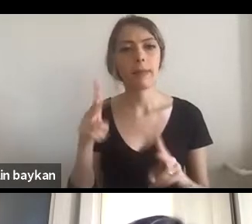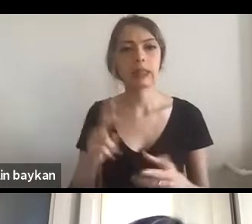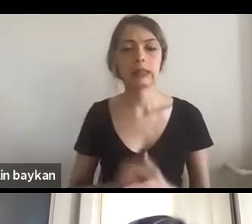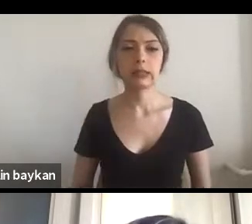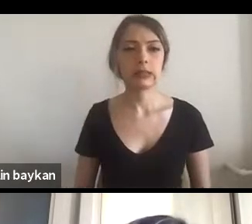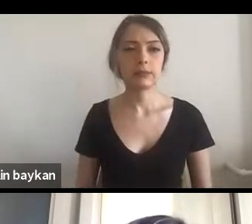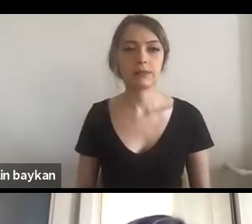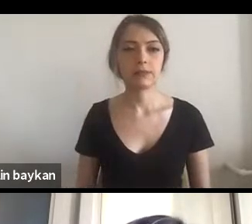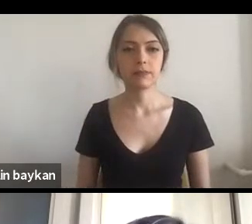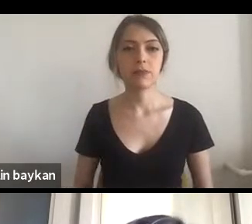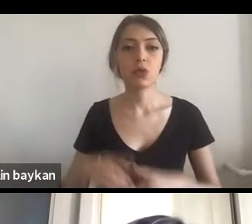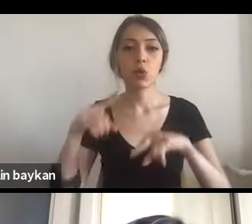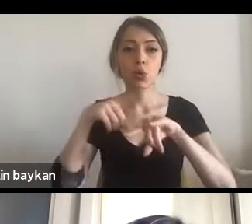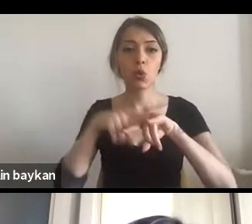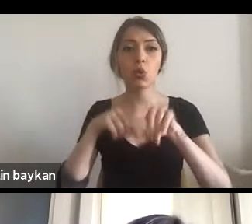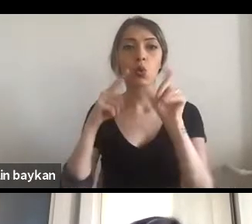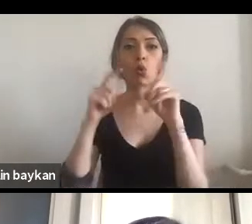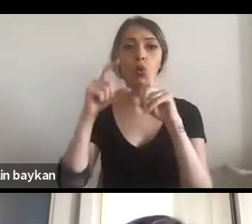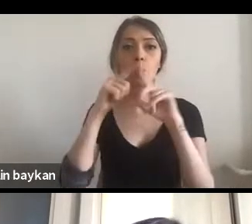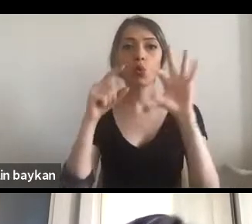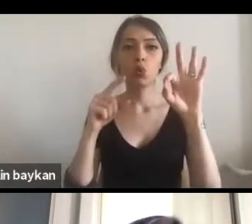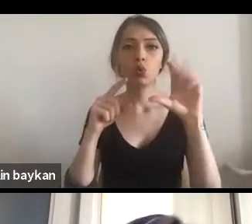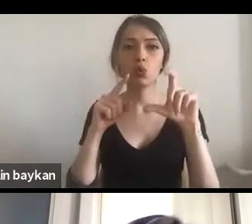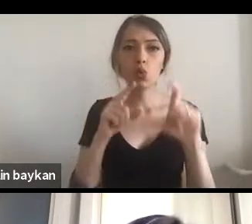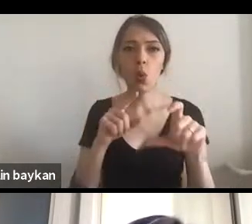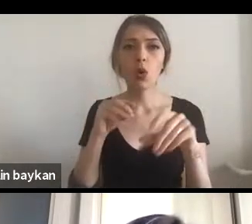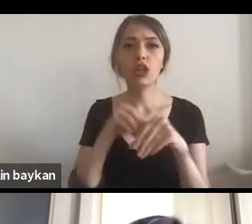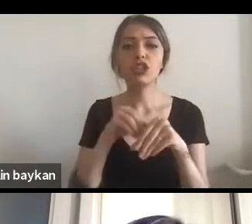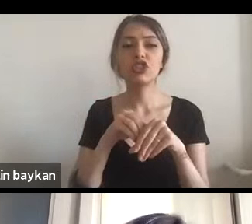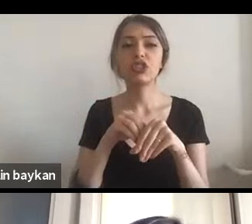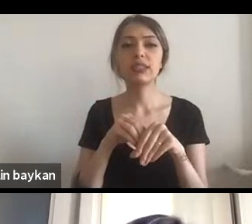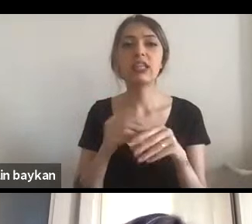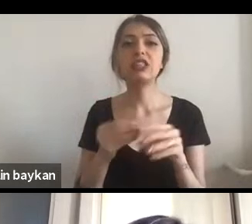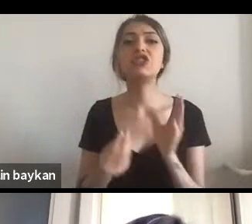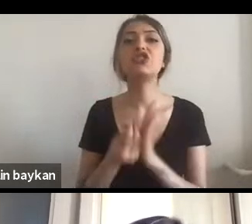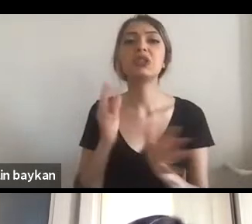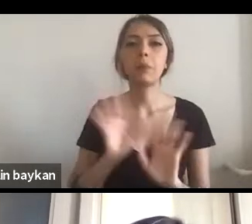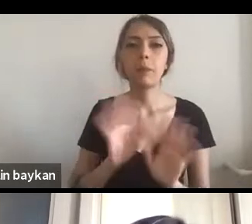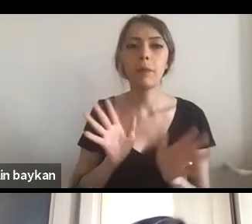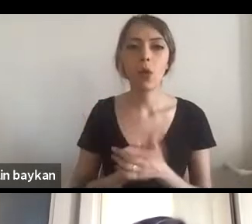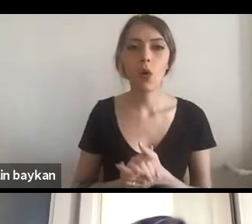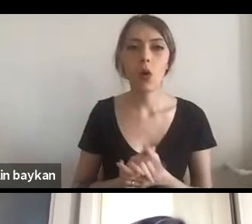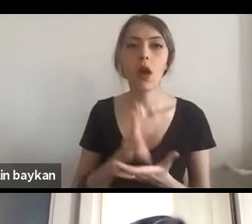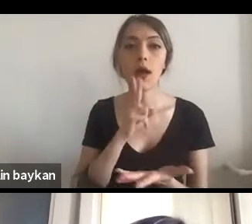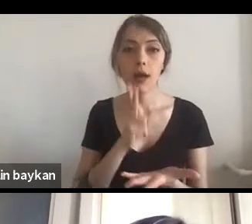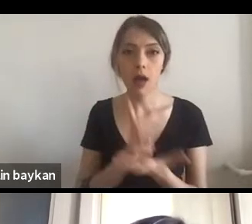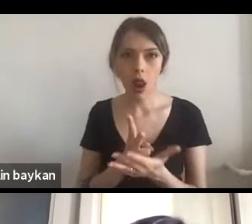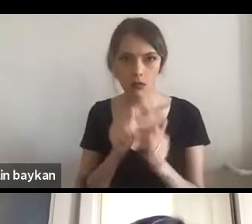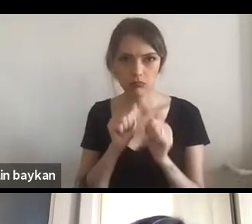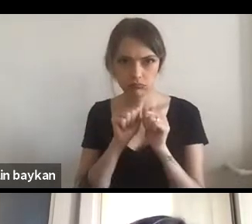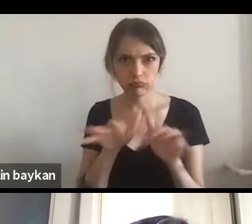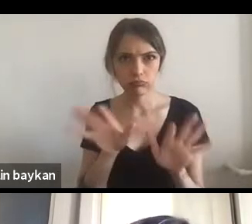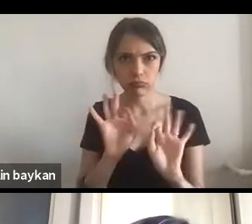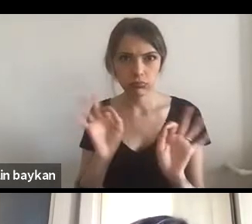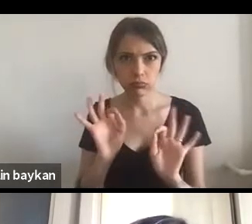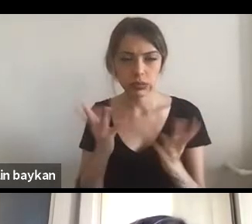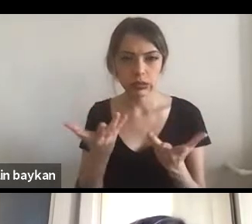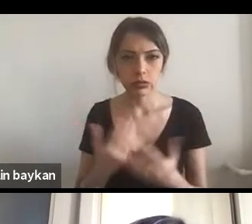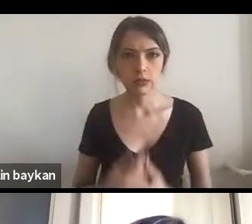Bu HUDOK kitle henüz çıkmıyor demişsiniz. O zaman karar yayınlandı mı? Siz tebellü mü ettiniz?